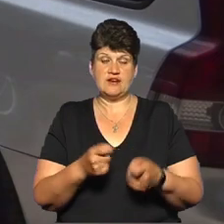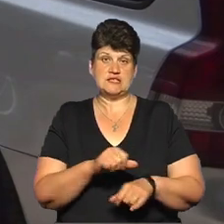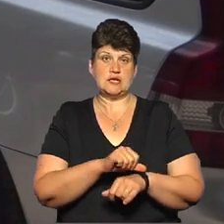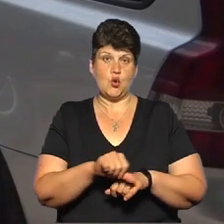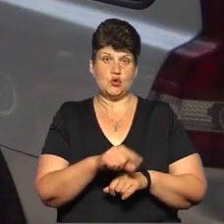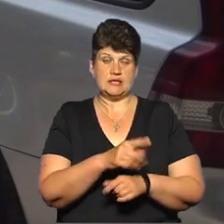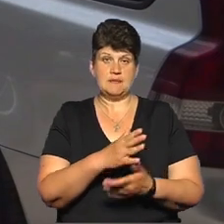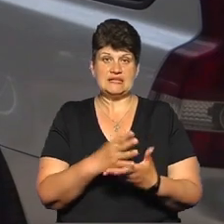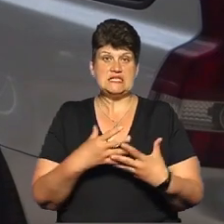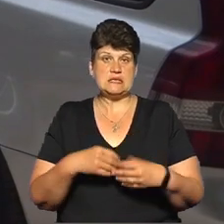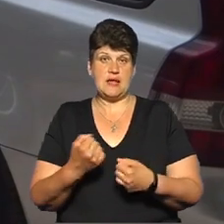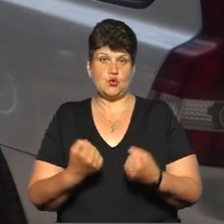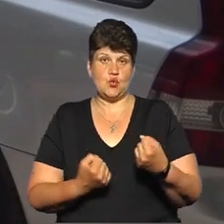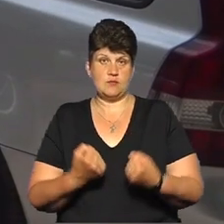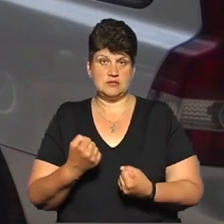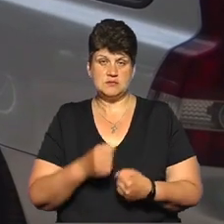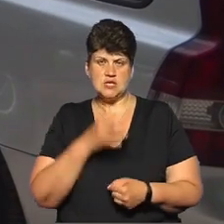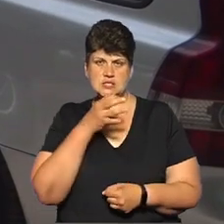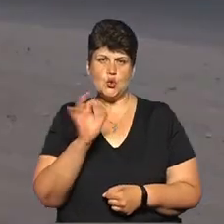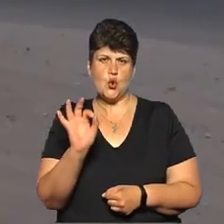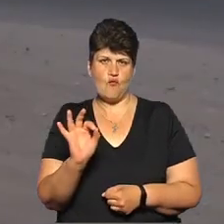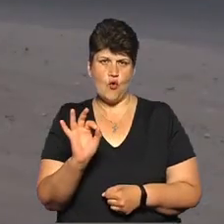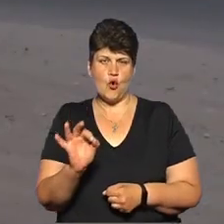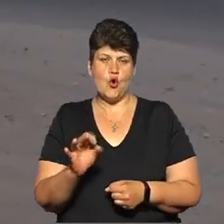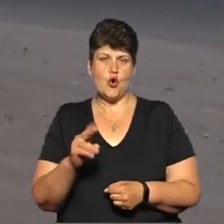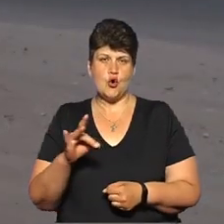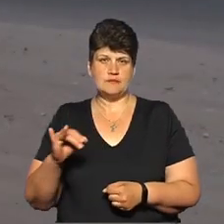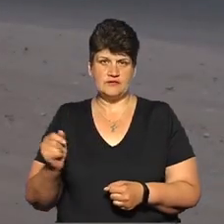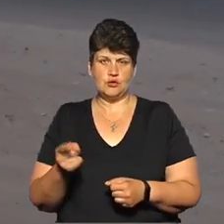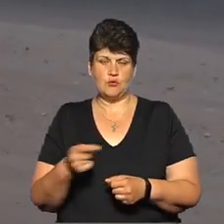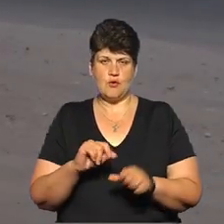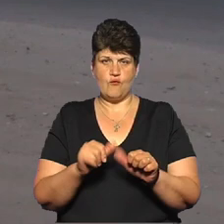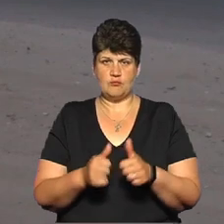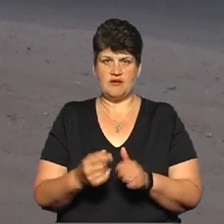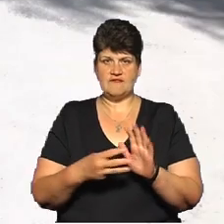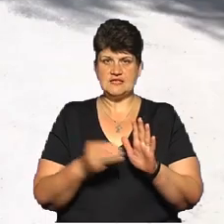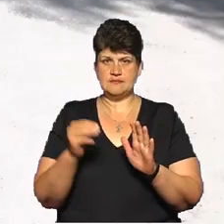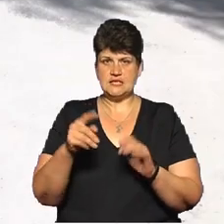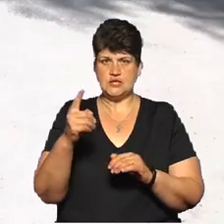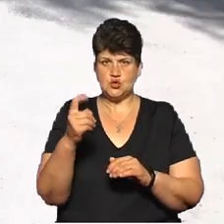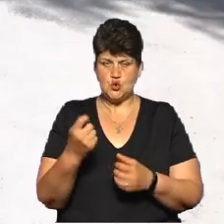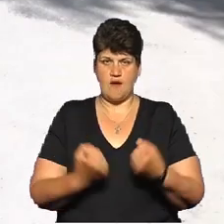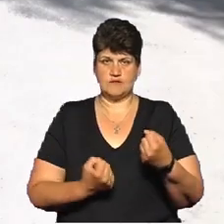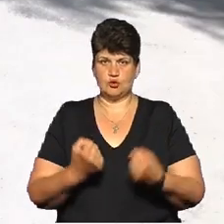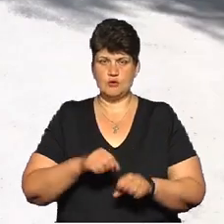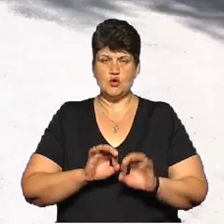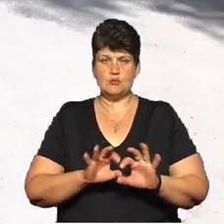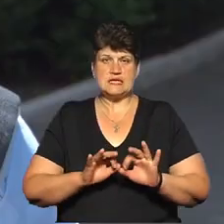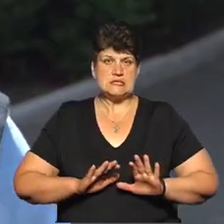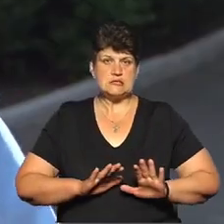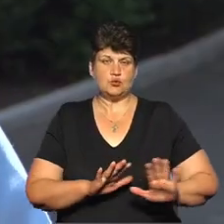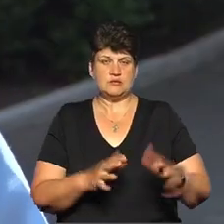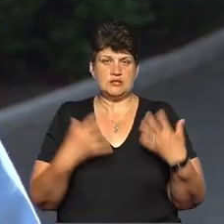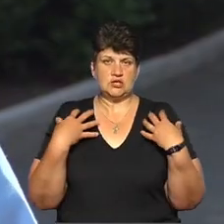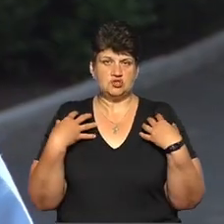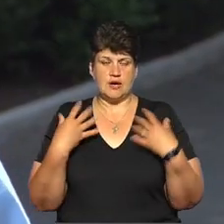машину. Під час дії нульового розмитнення у Тернополі оформили 8100 автомобілів, розповідає заступник начальника відділу Тернопільської митниці